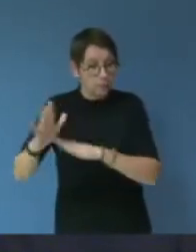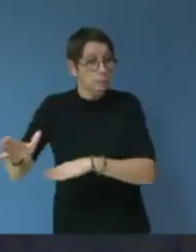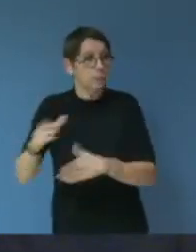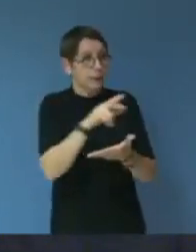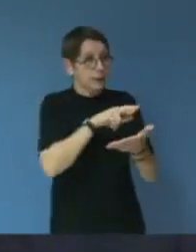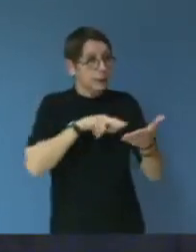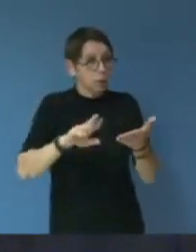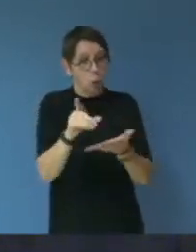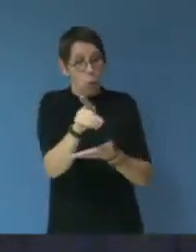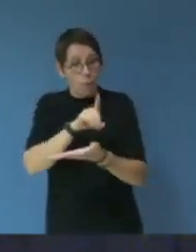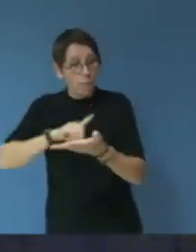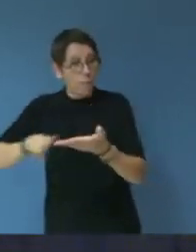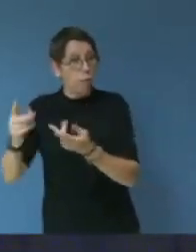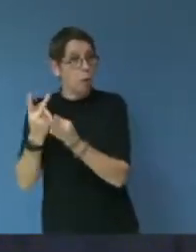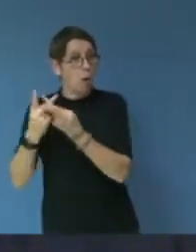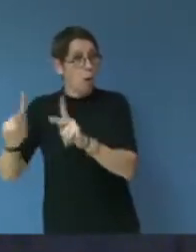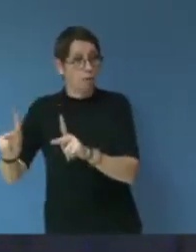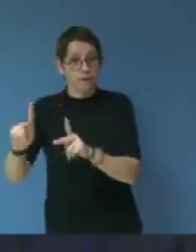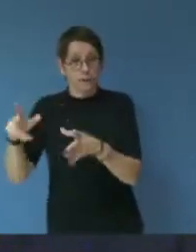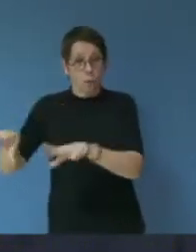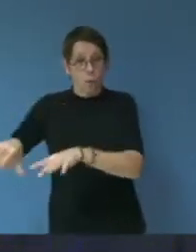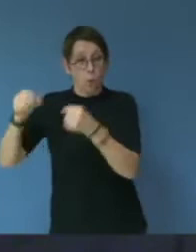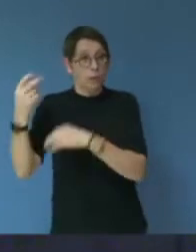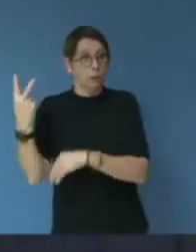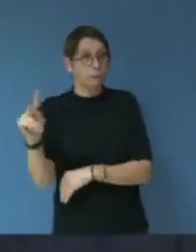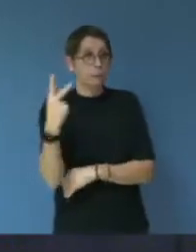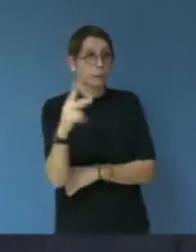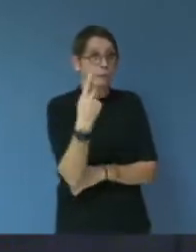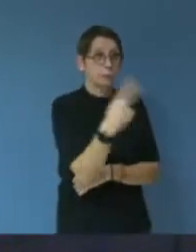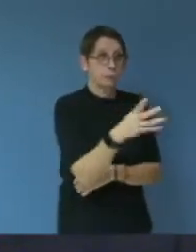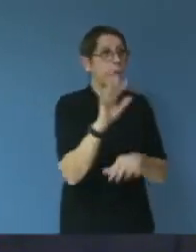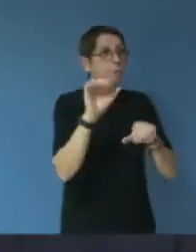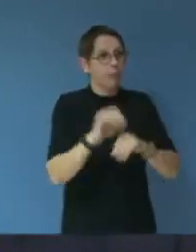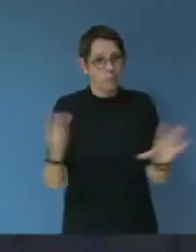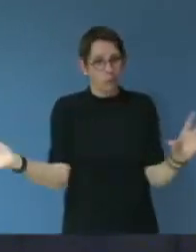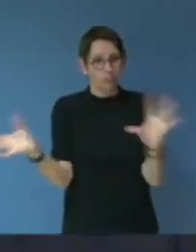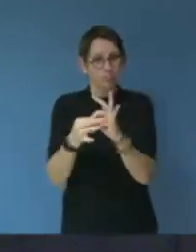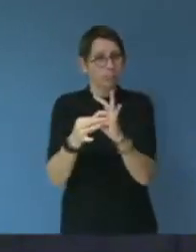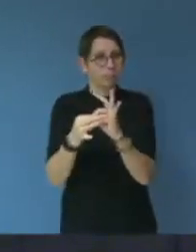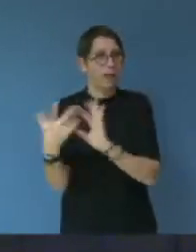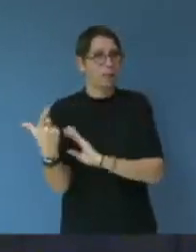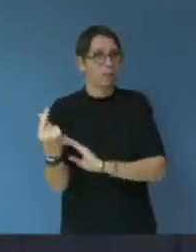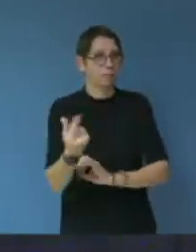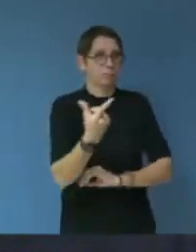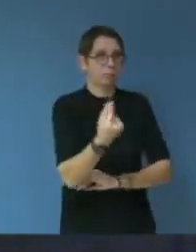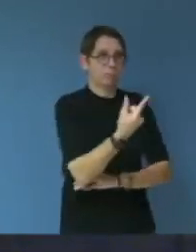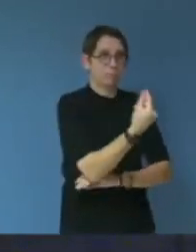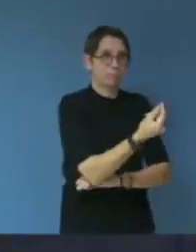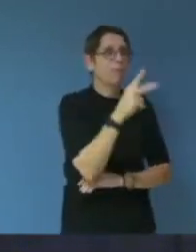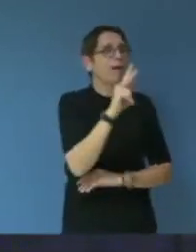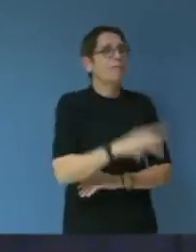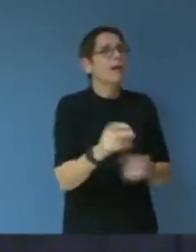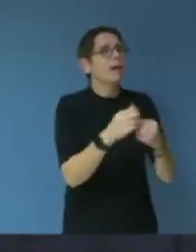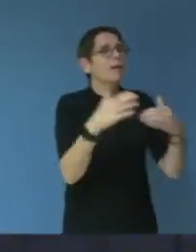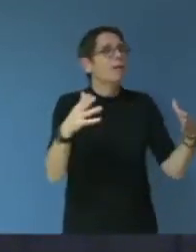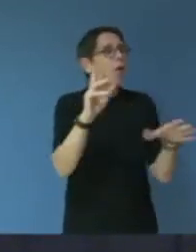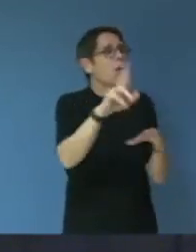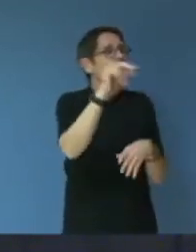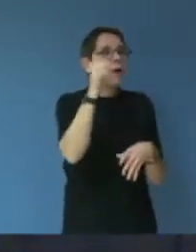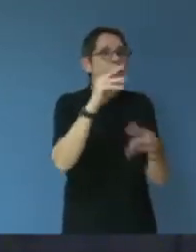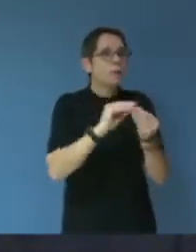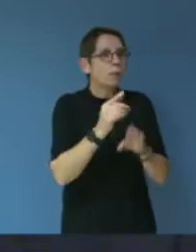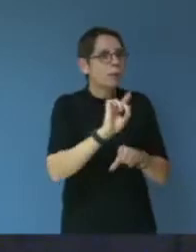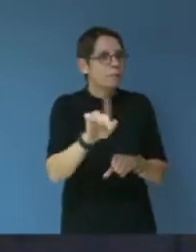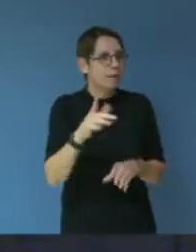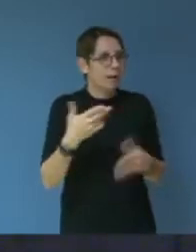travailler en complémentarité avec l'ensemble des collectivités. Alors avec le Grand Reims, il n'y a vraiment pas de problème, bien sûr, puisque nous travaillons main dans la main, mais